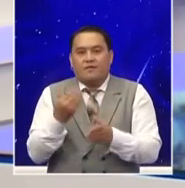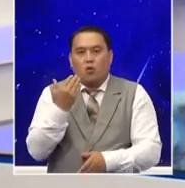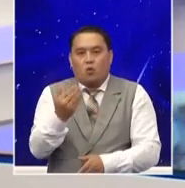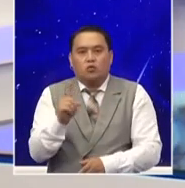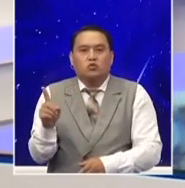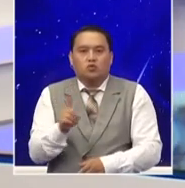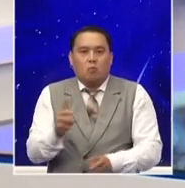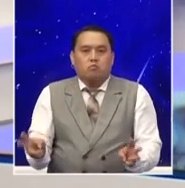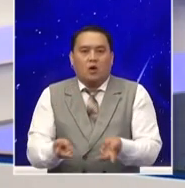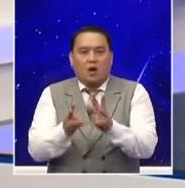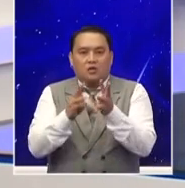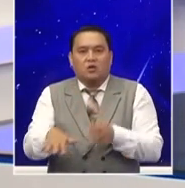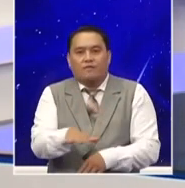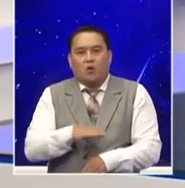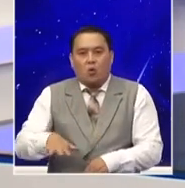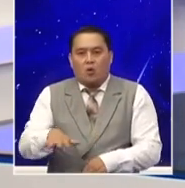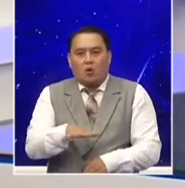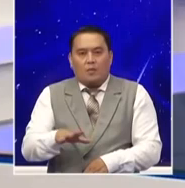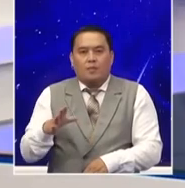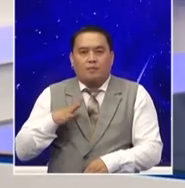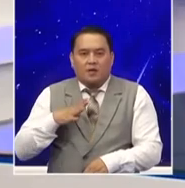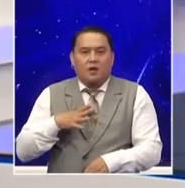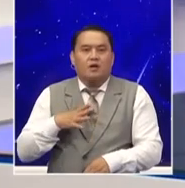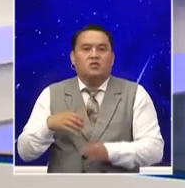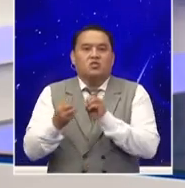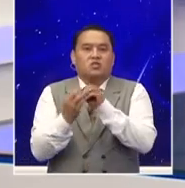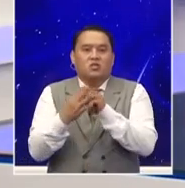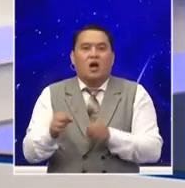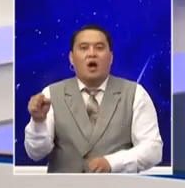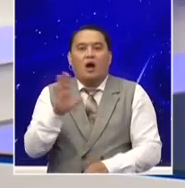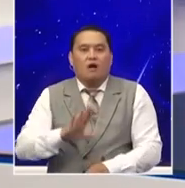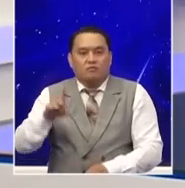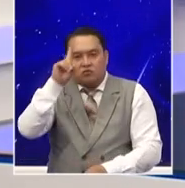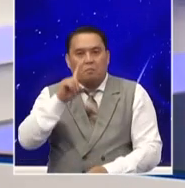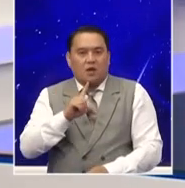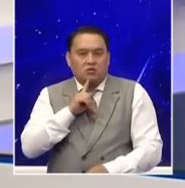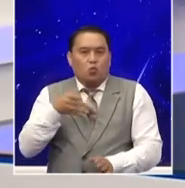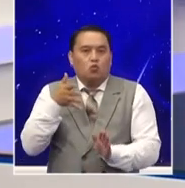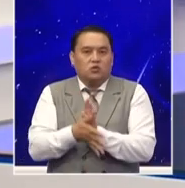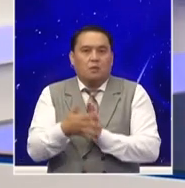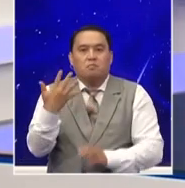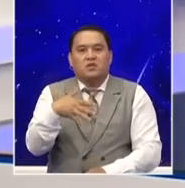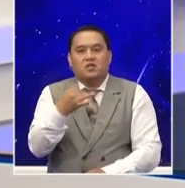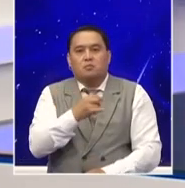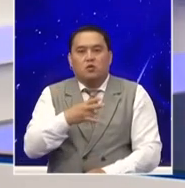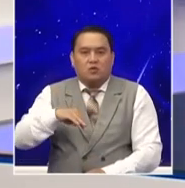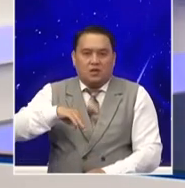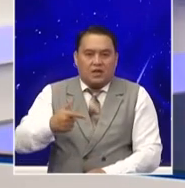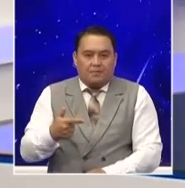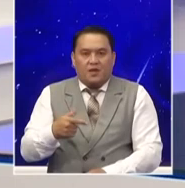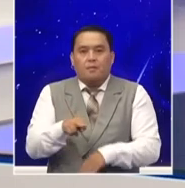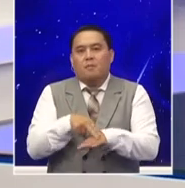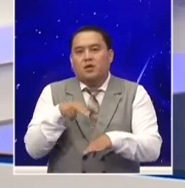Напомним, что пожар на территории киностудии имени Шакена Айманова произошел 14 августа. Материальный ущерб составил 50 миллионов